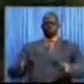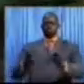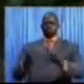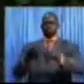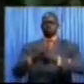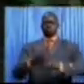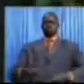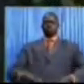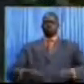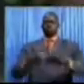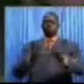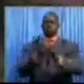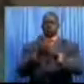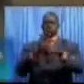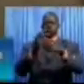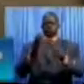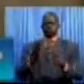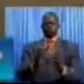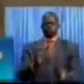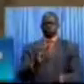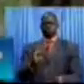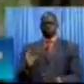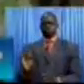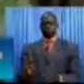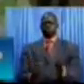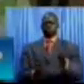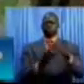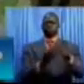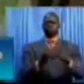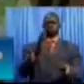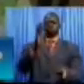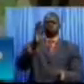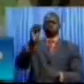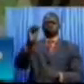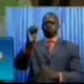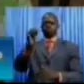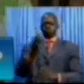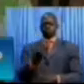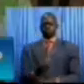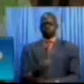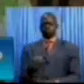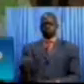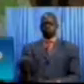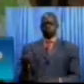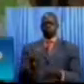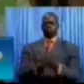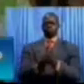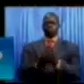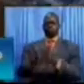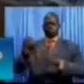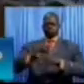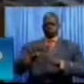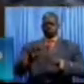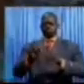mettre à disposition des producteurs burkinabés près de 60 000 unités. Et ces exercices pratiques qui visent une bonne utilisation